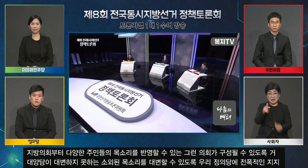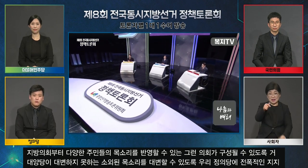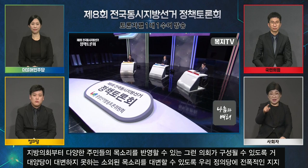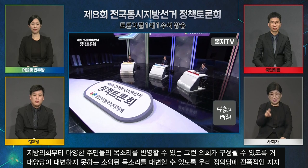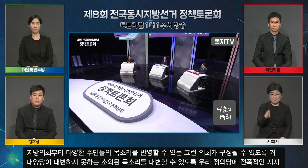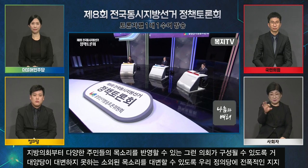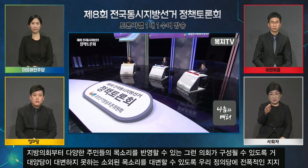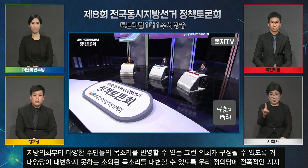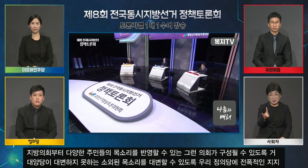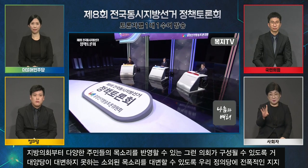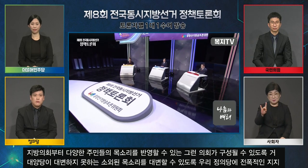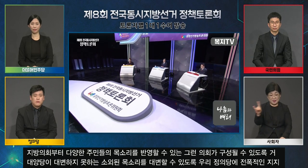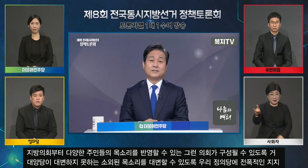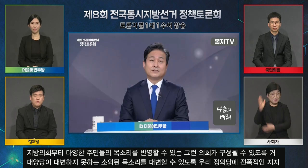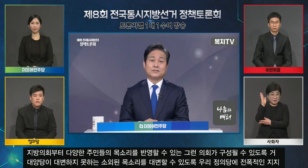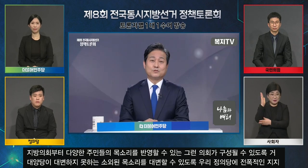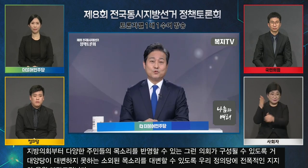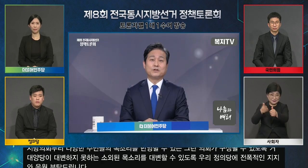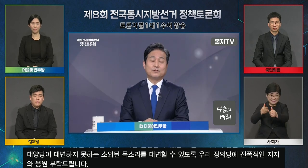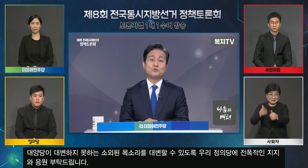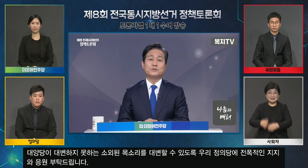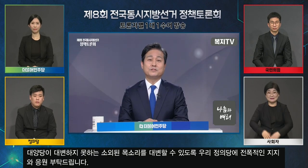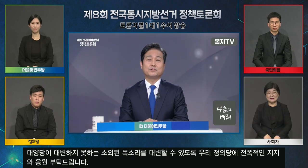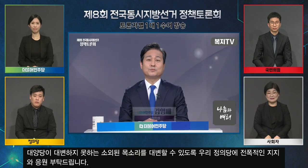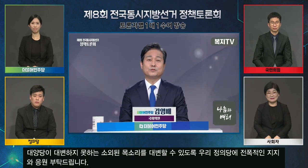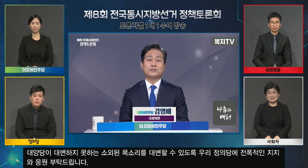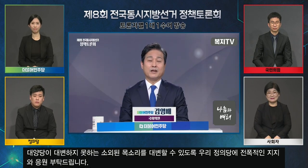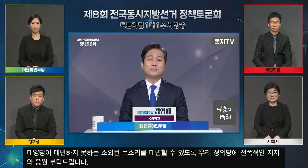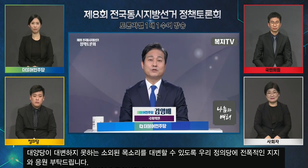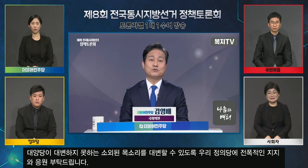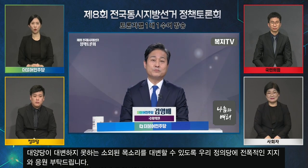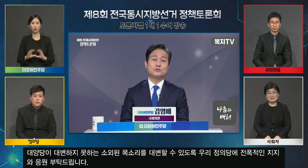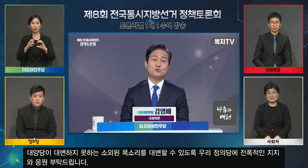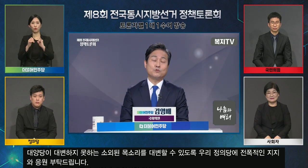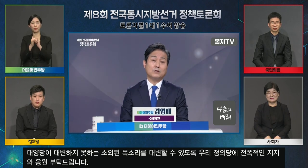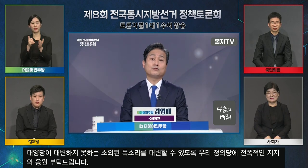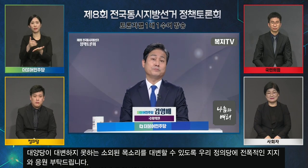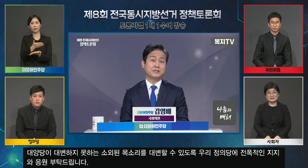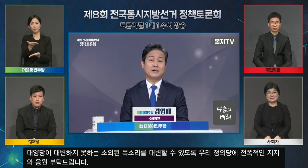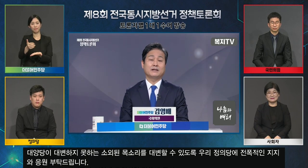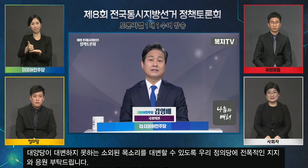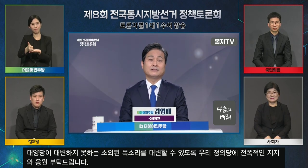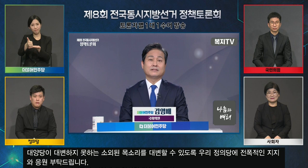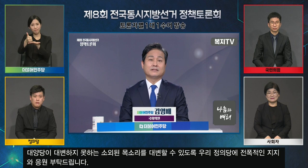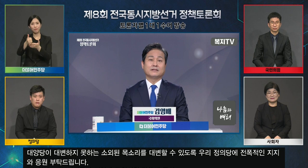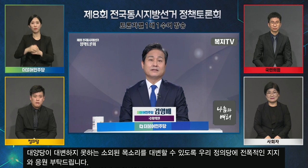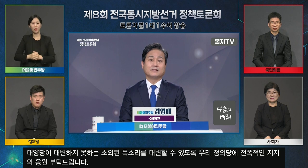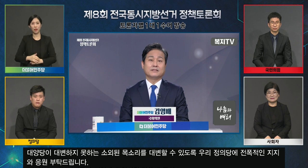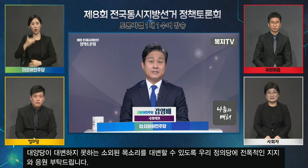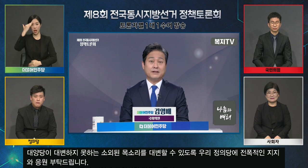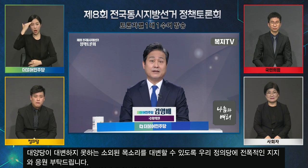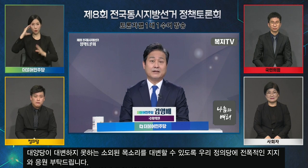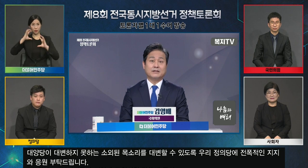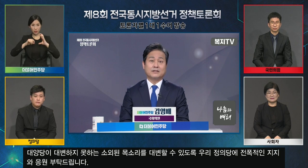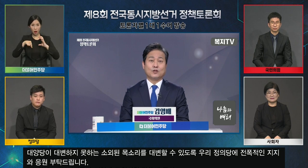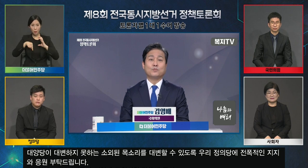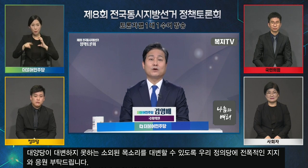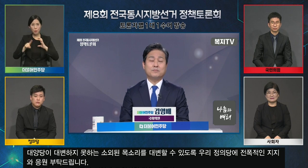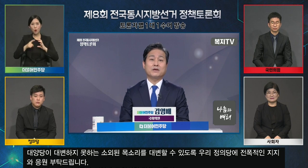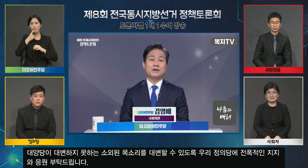국회의원 말씀해 주시죠. 존경하는 국민 여러분. 대한민국은 민주공화국입니다. 이제